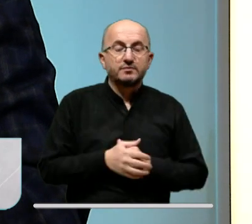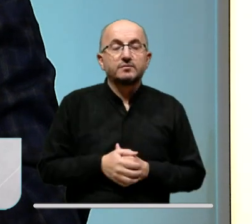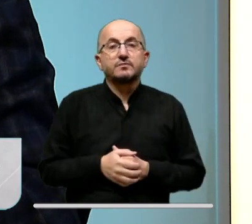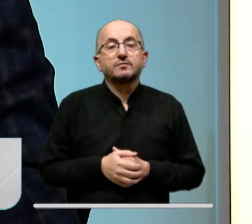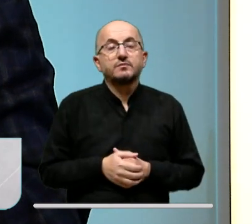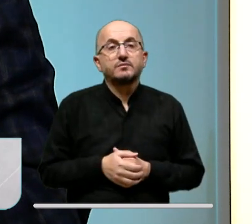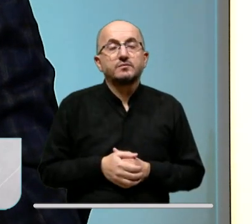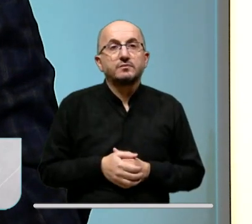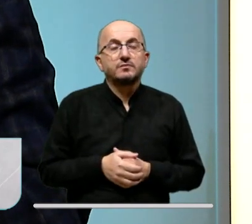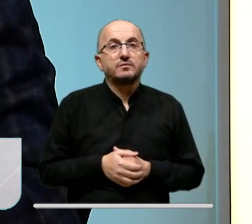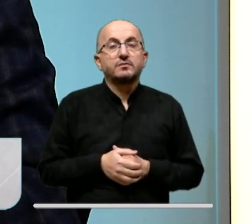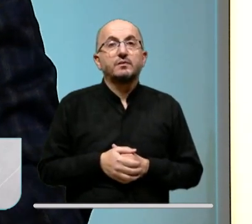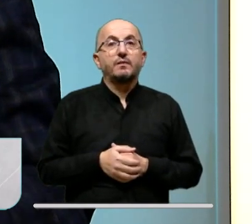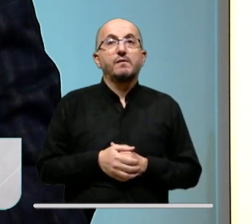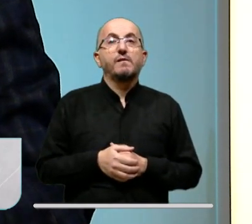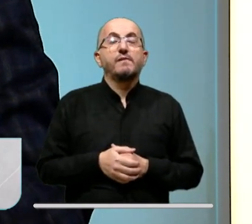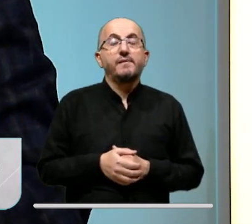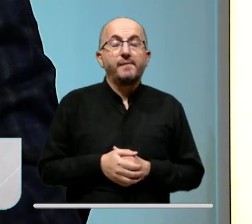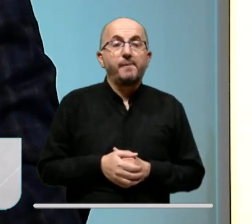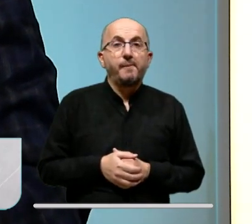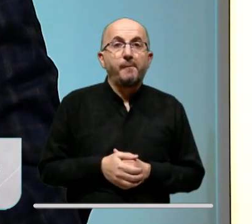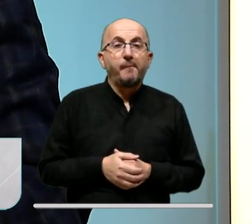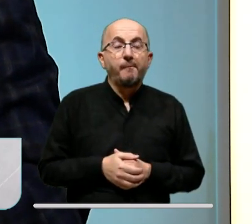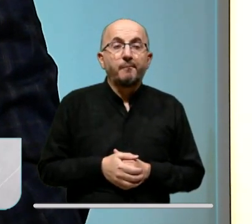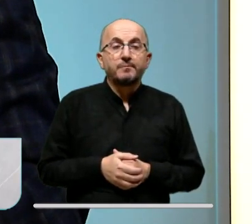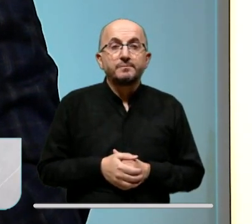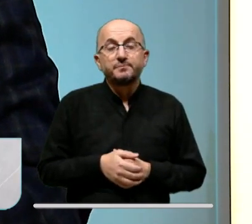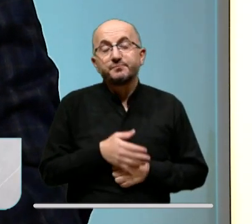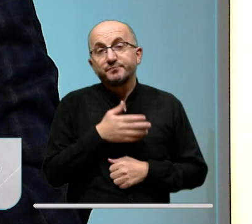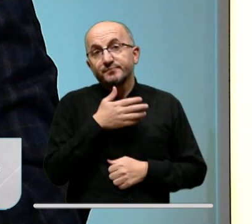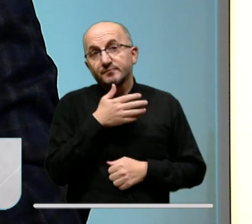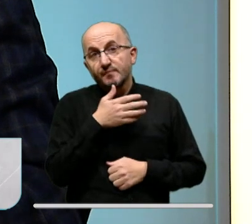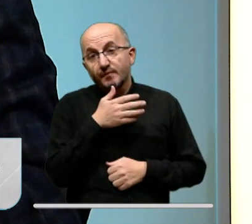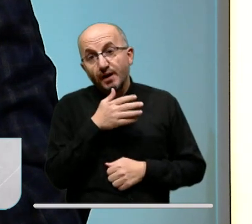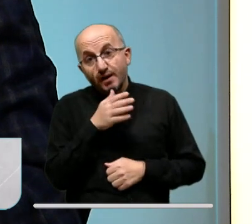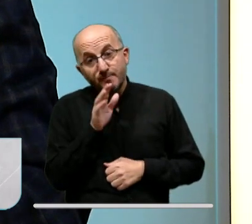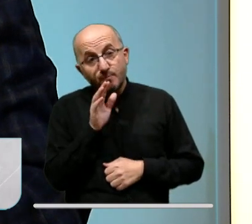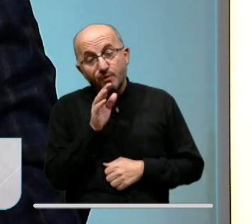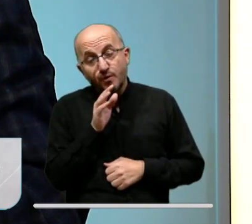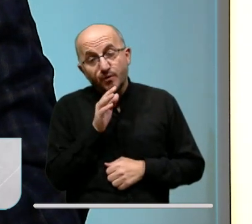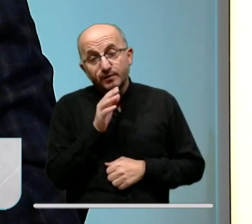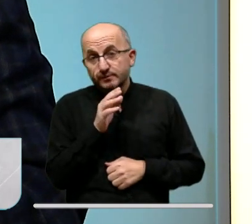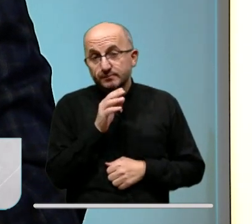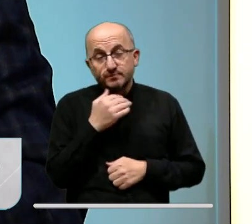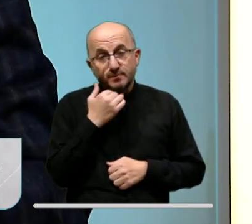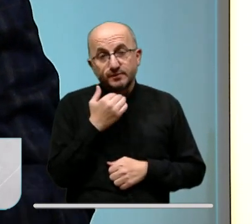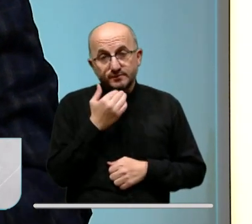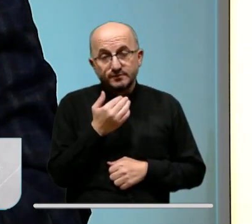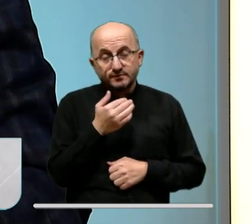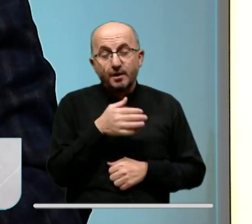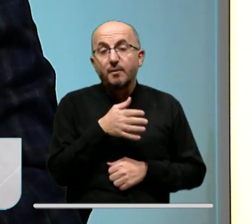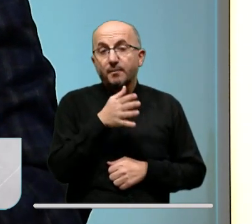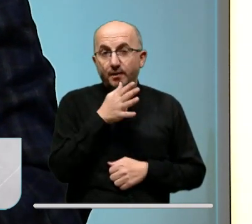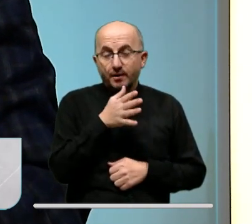hükmünde tamamlayacak e o açıdan yani bilmiyor diye bir durum söz konusu değil ama bunu